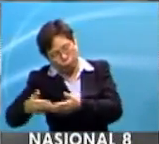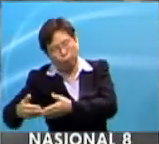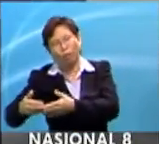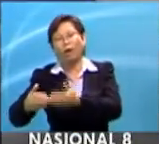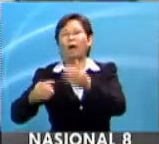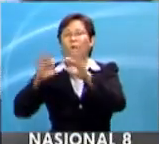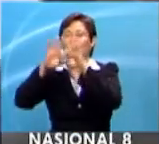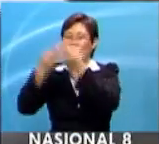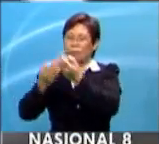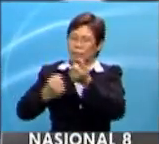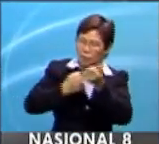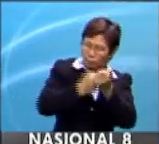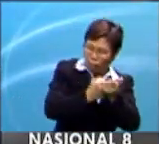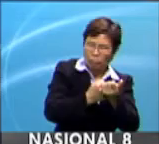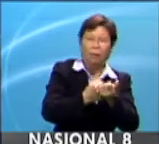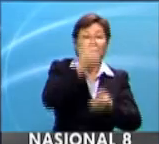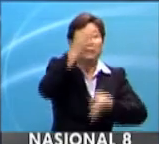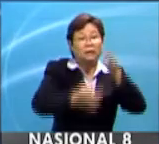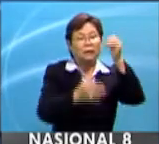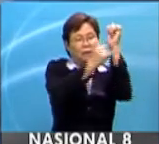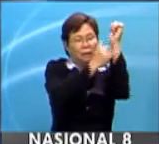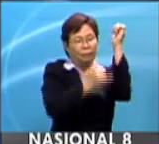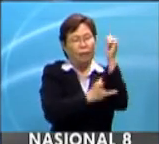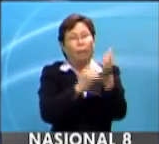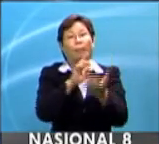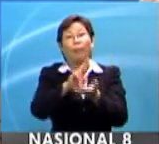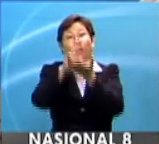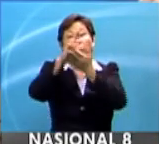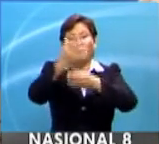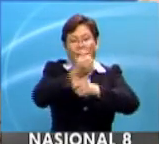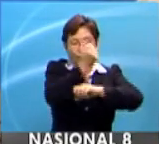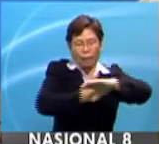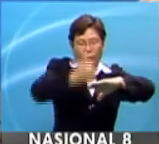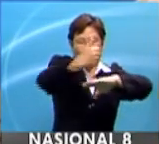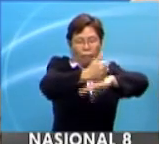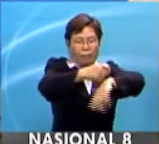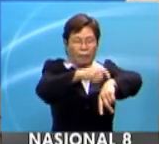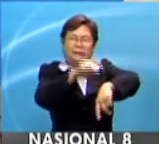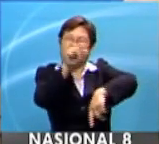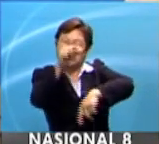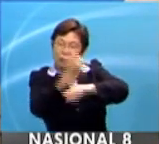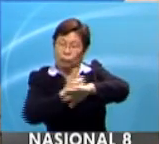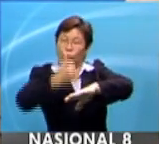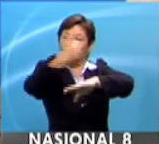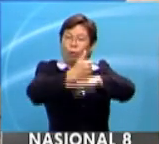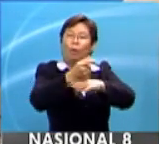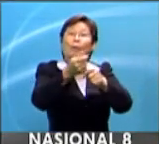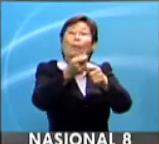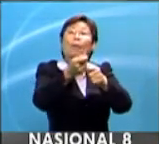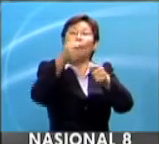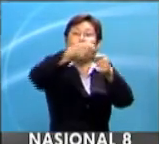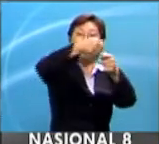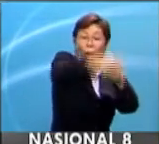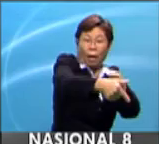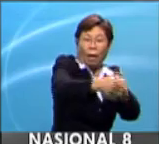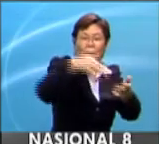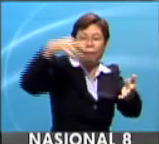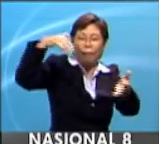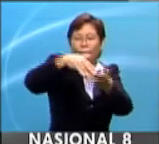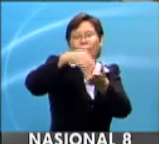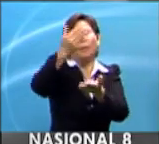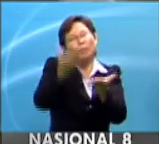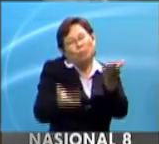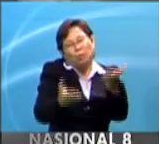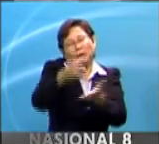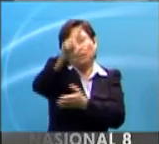keluarga namun jika Yayasan pemulihan dapat diwujudkan dalam masa terdekat kos pengajian mungkin dapat dikurangkan